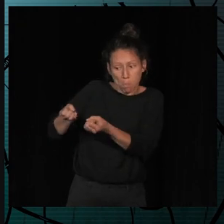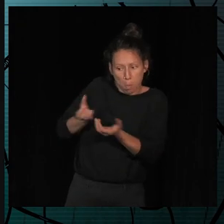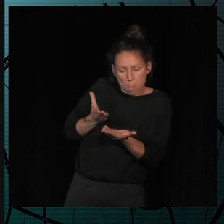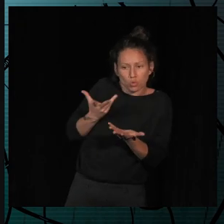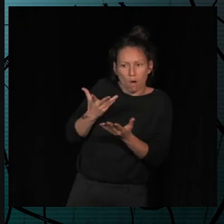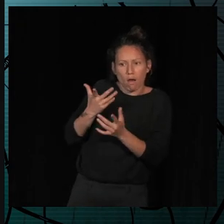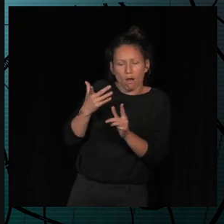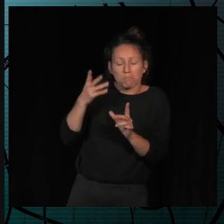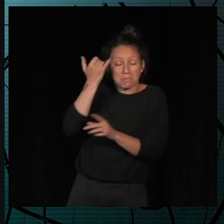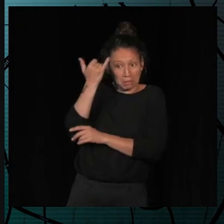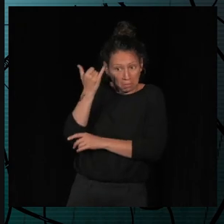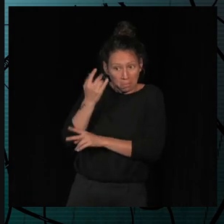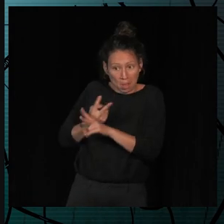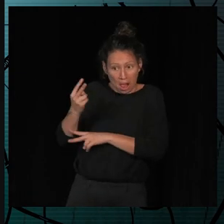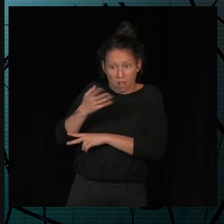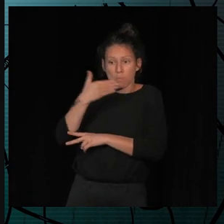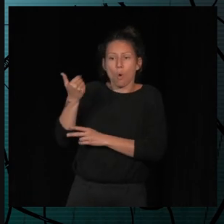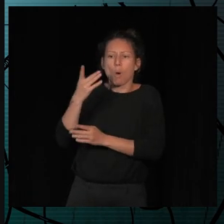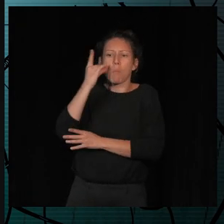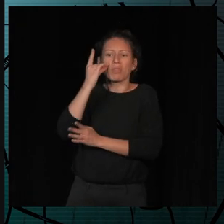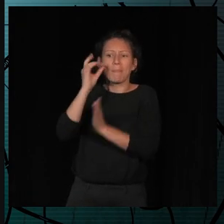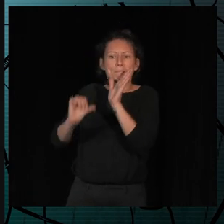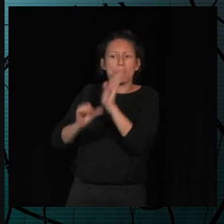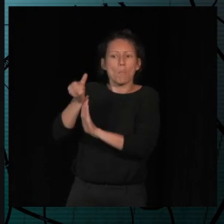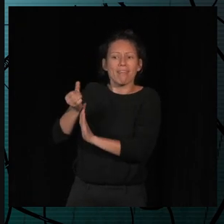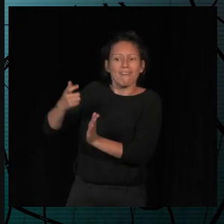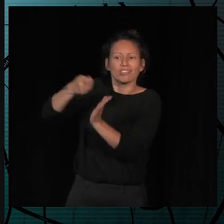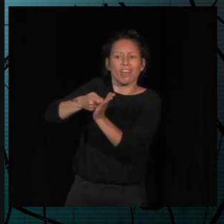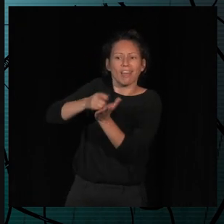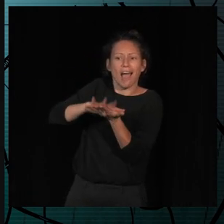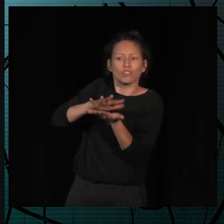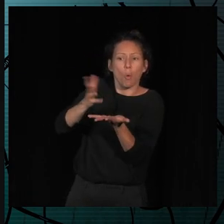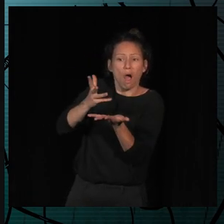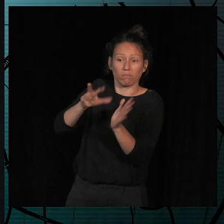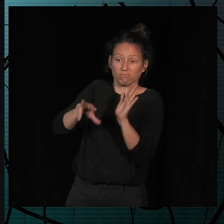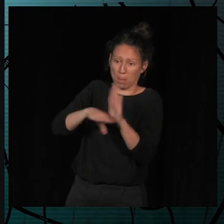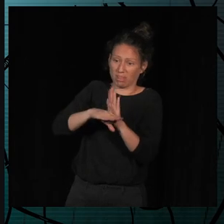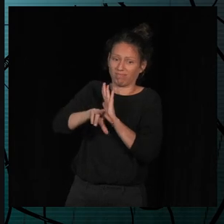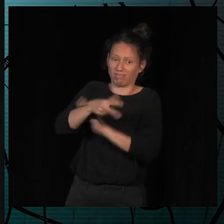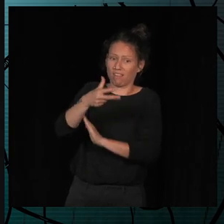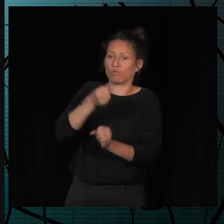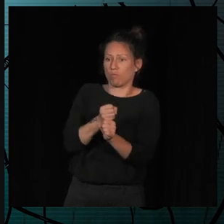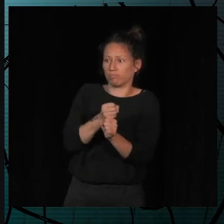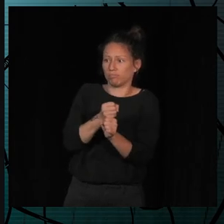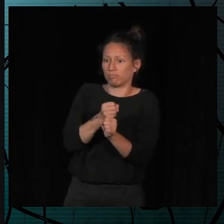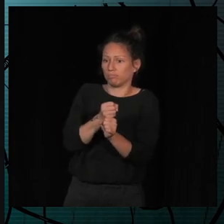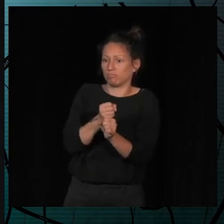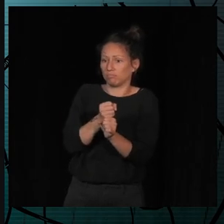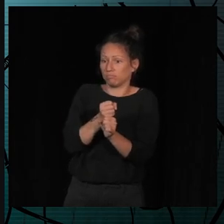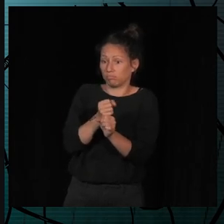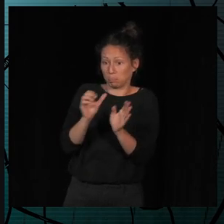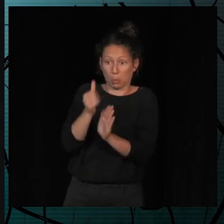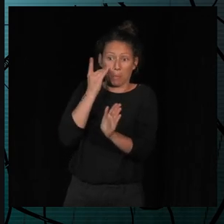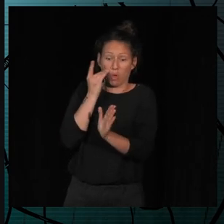d'offrir le premier smartphone à 13 ans je trouvais que c'était assez intéressant dans l'idée de faire du